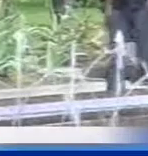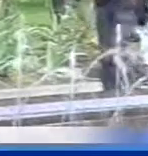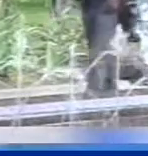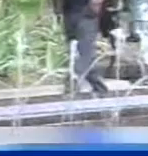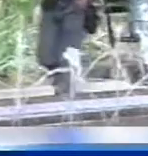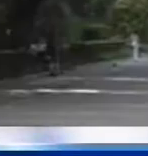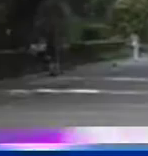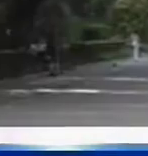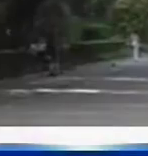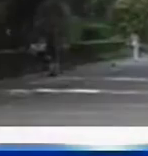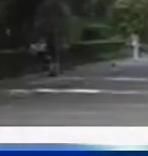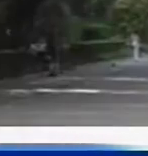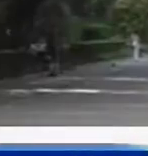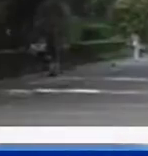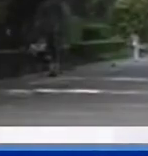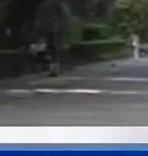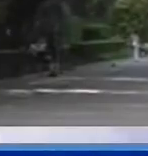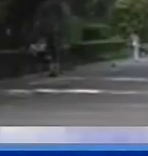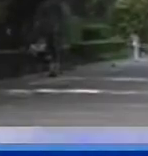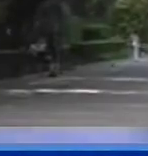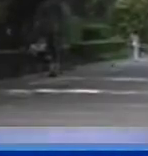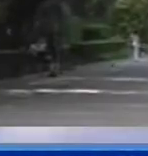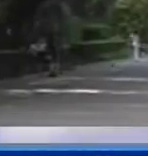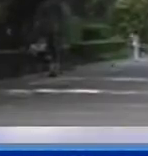МУЗЫКАЛЬНАЯ ЗАСТАВКА